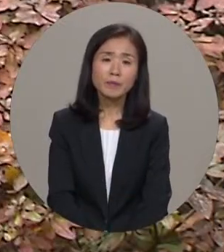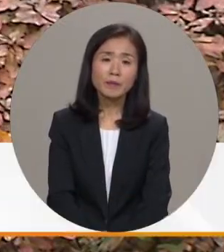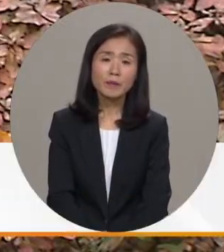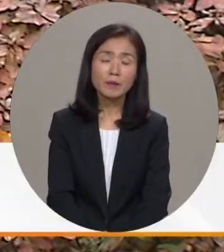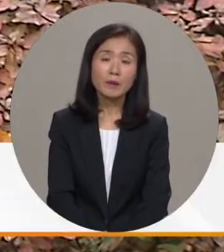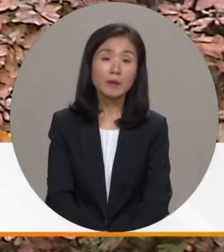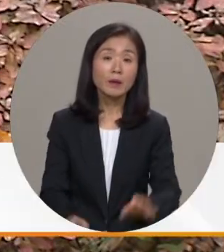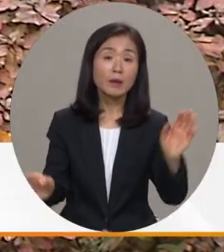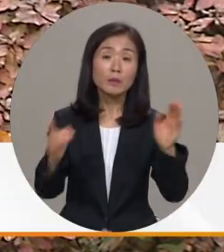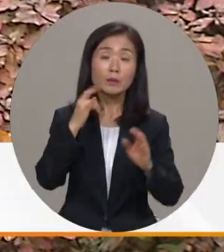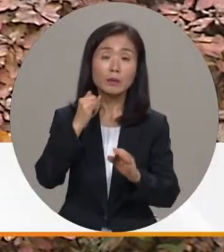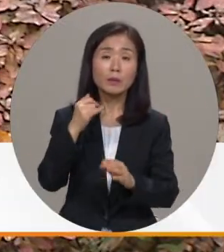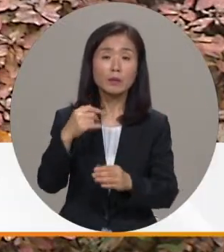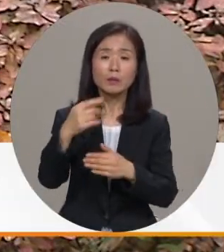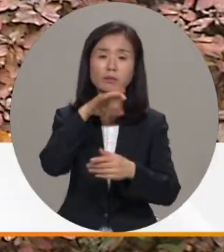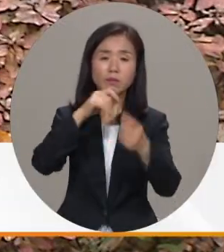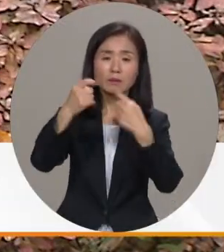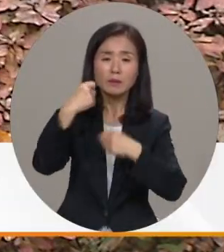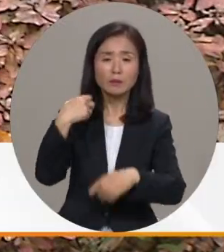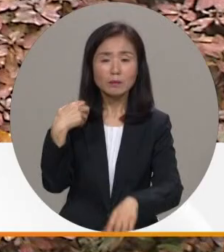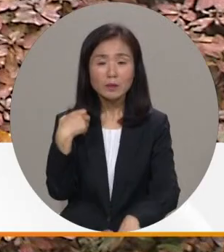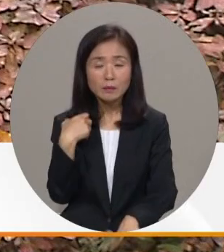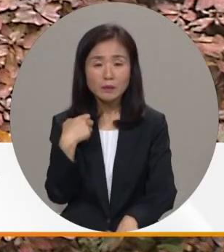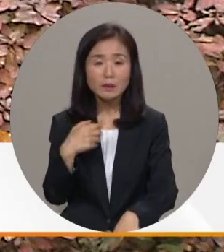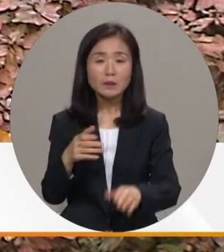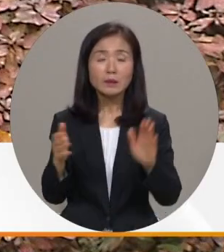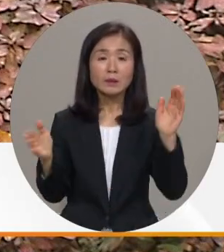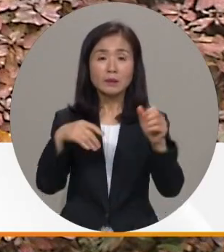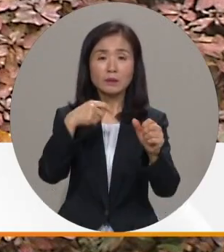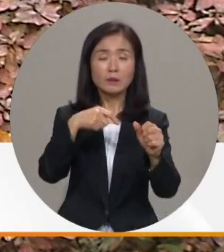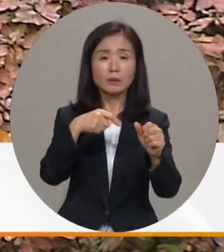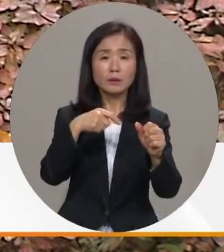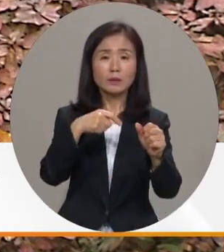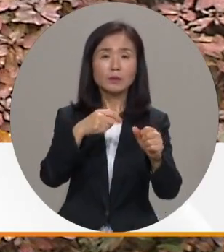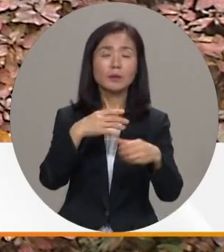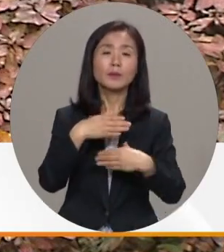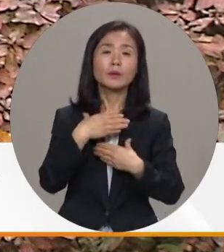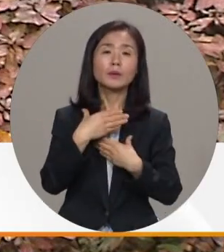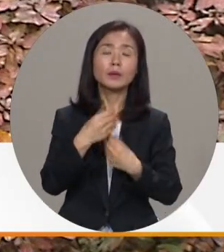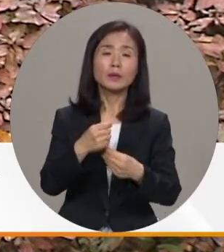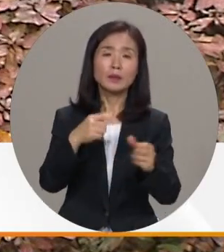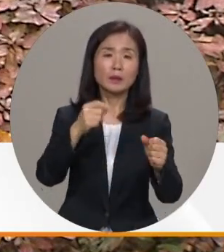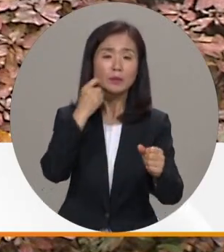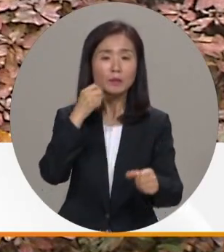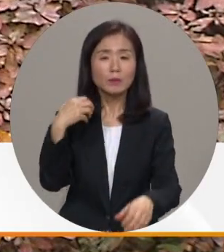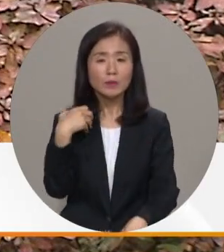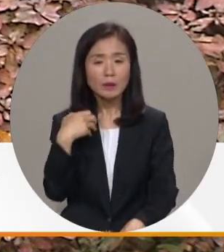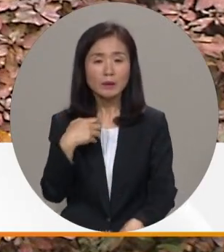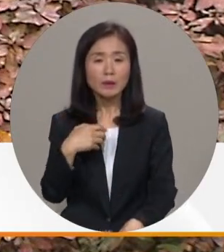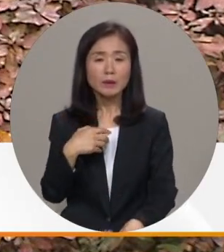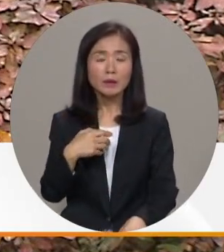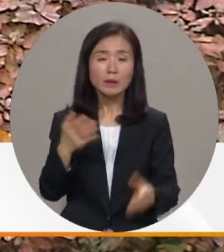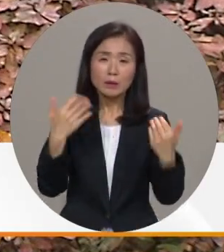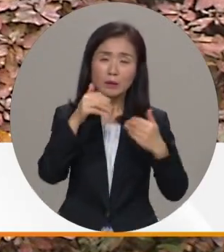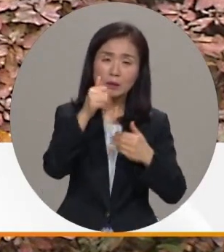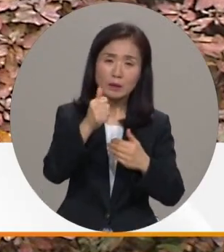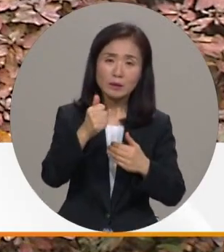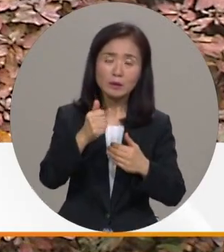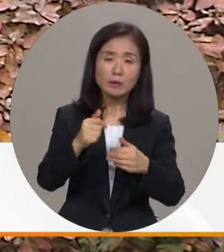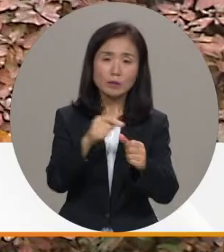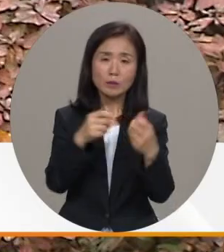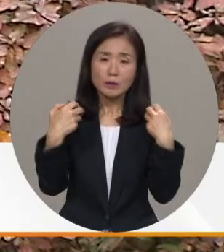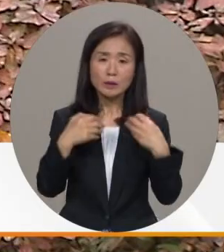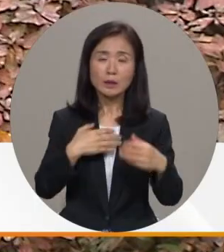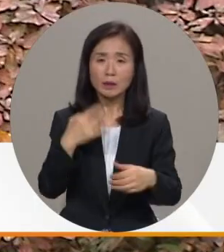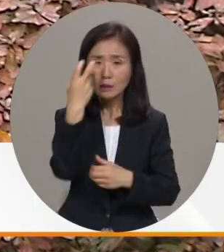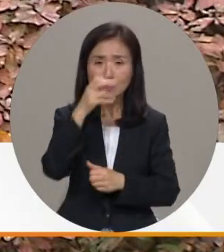민원에 대한 부담, 학생 지도를 마음 편하게 하지 못함에 대한 부담, 관리자나 교육청이 나를 지켜주지 못할 것 같은 이